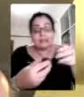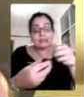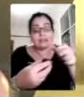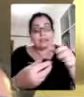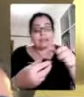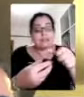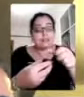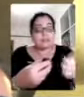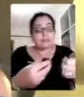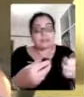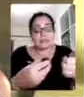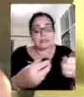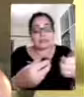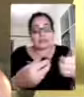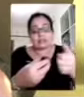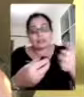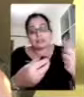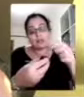vardı.